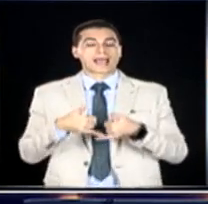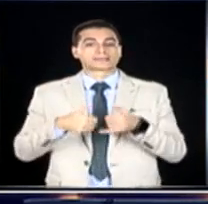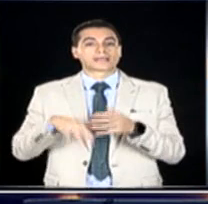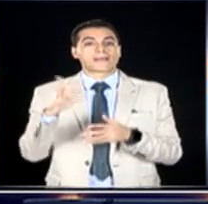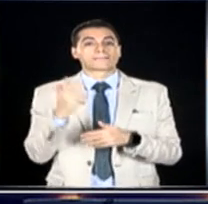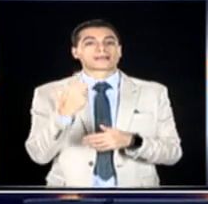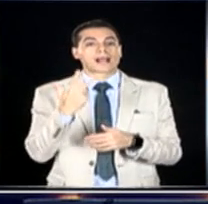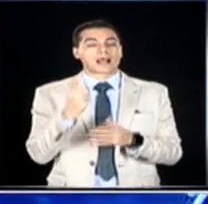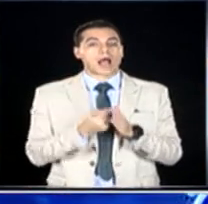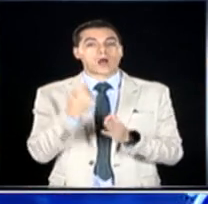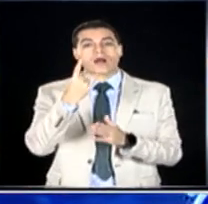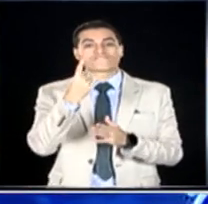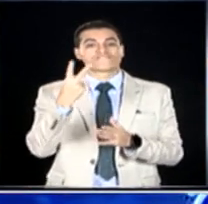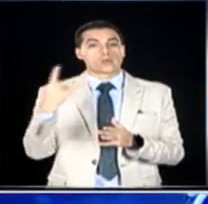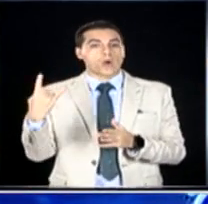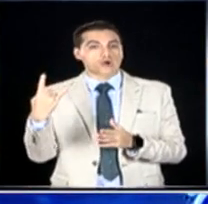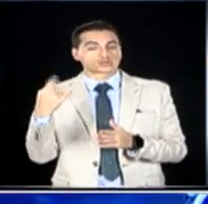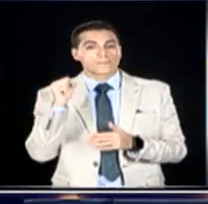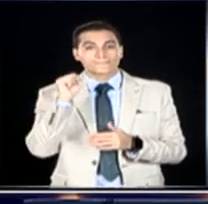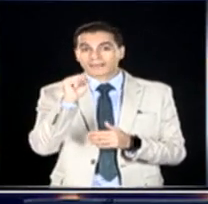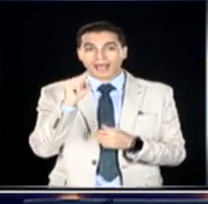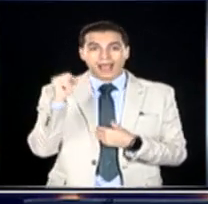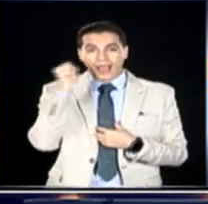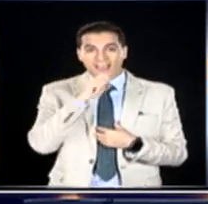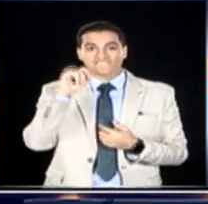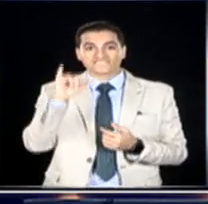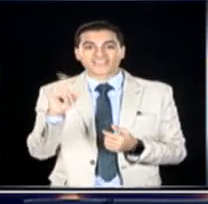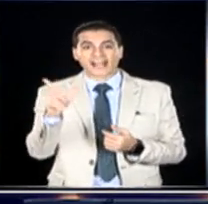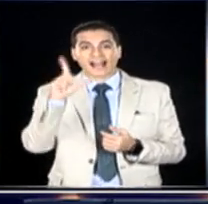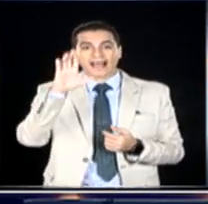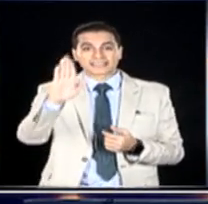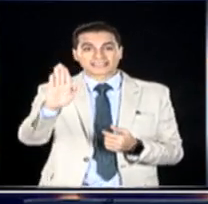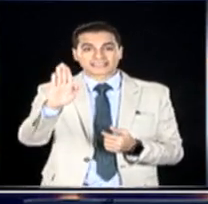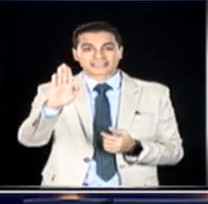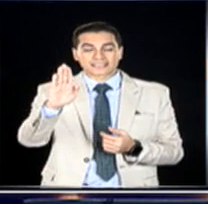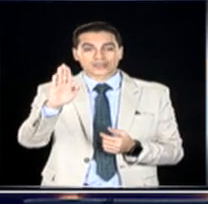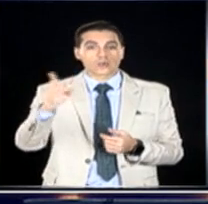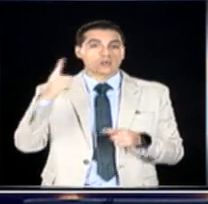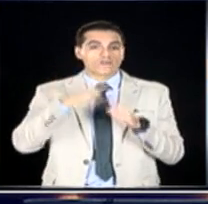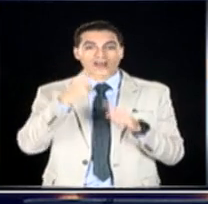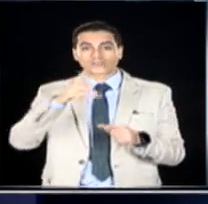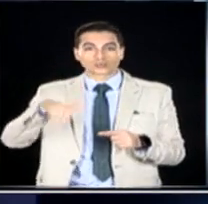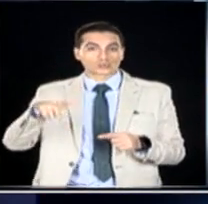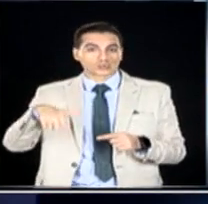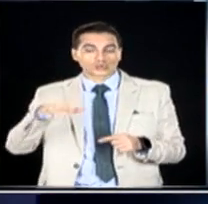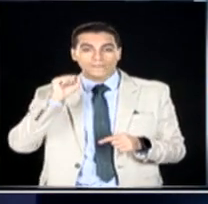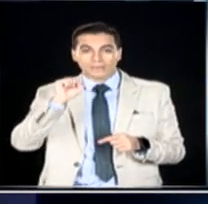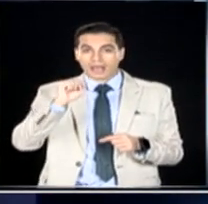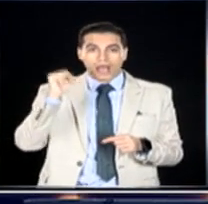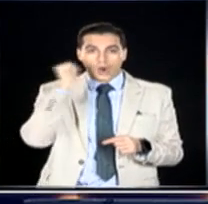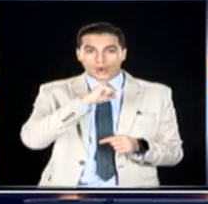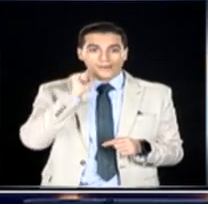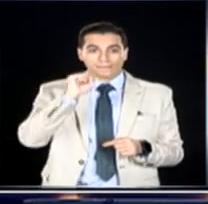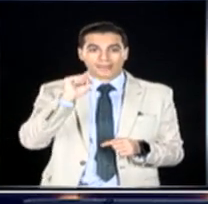أول مرة في 2010 ألبوم فيرلس، و2016 كان